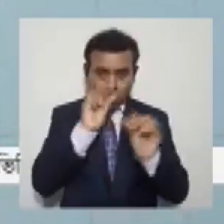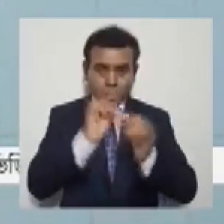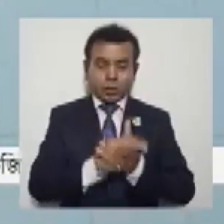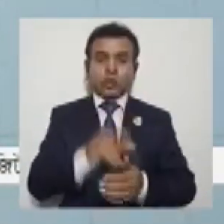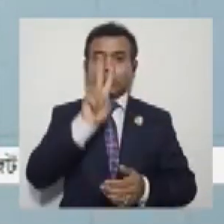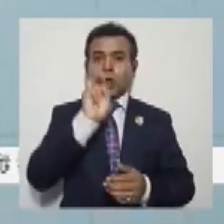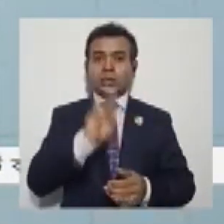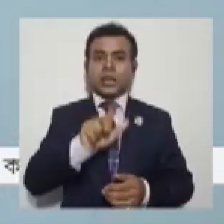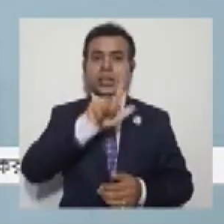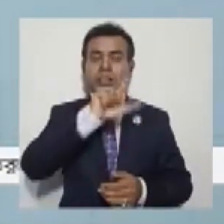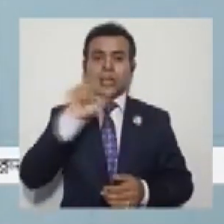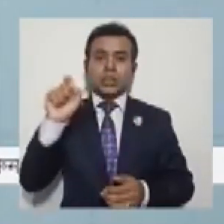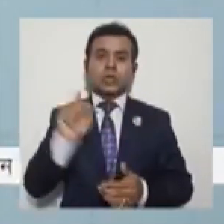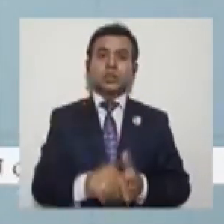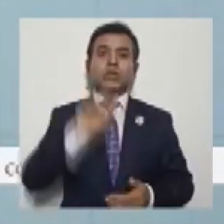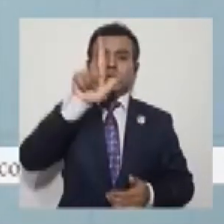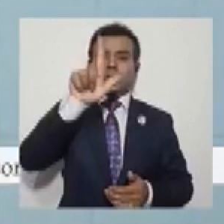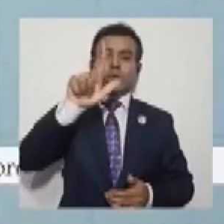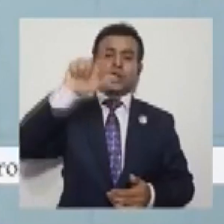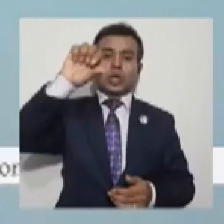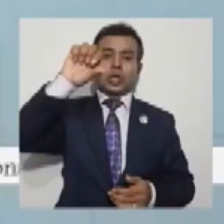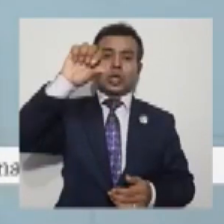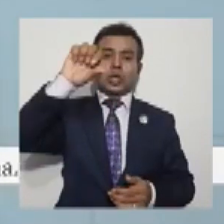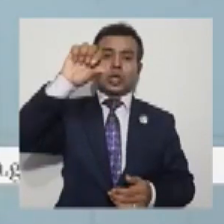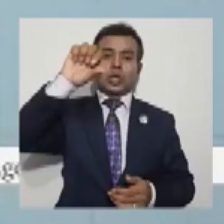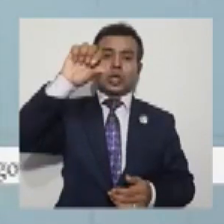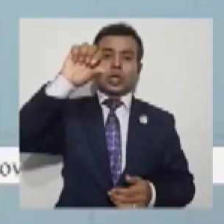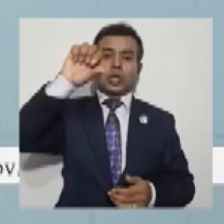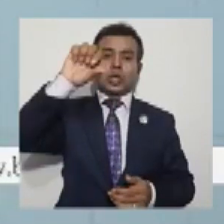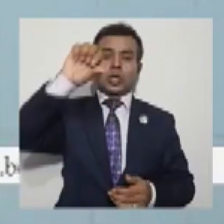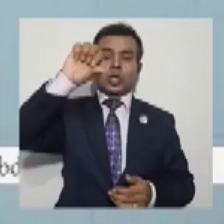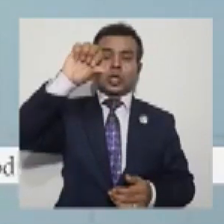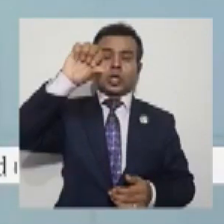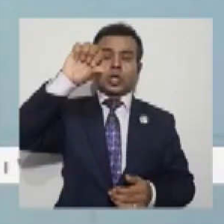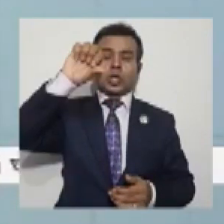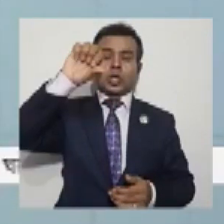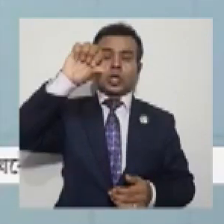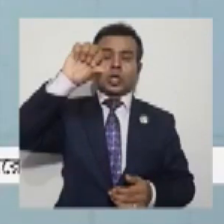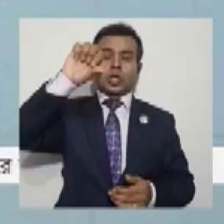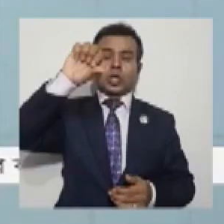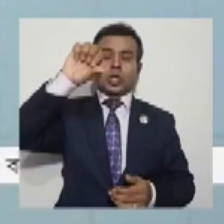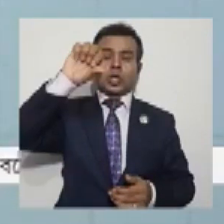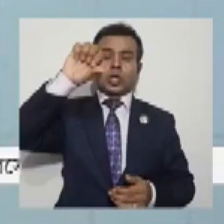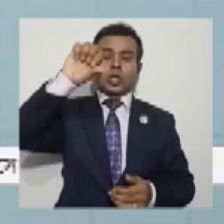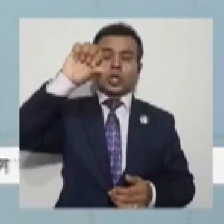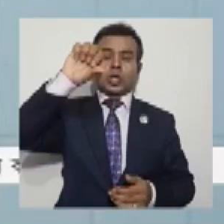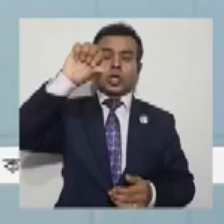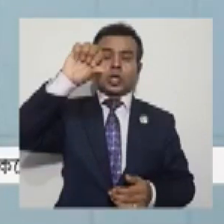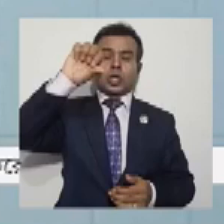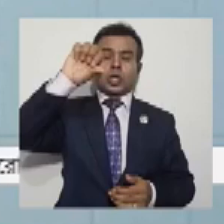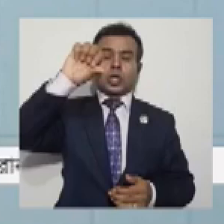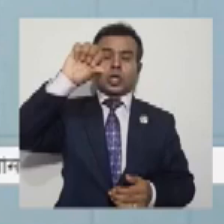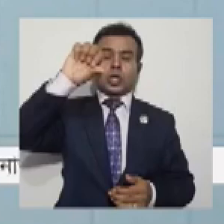এবং এই পরীক্ষা করে আমরা রোগী শনাক্ত হয়েছে গত